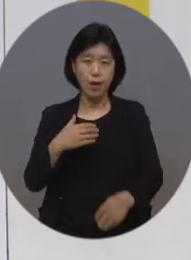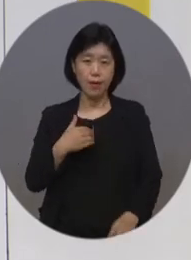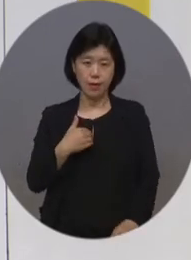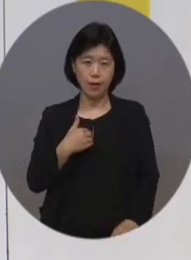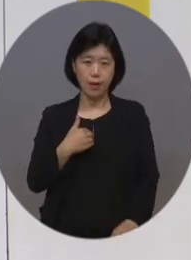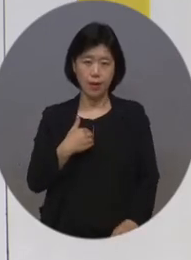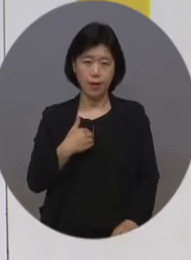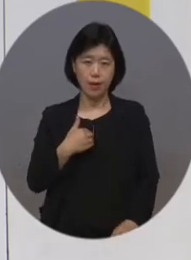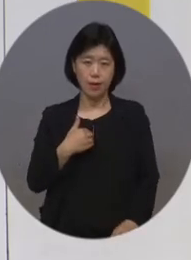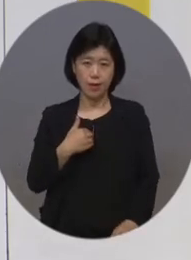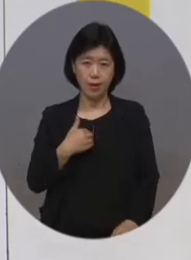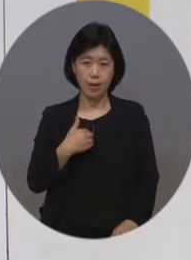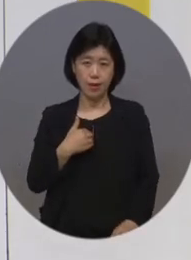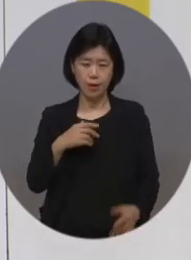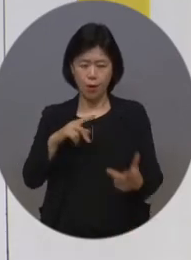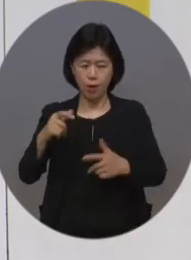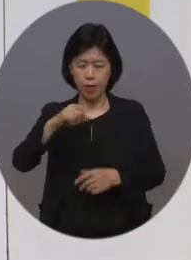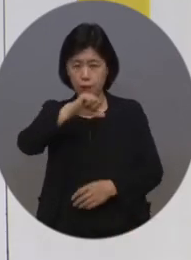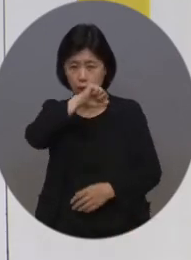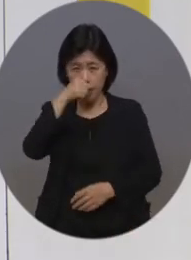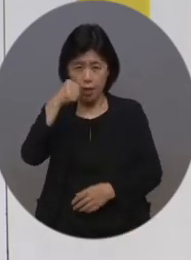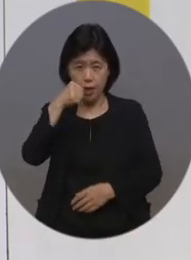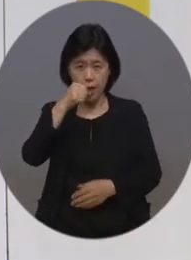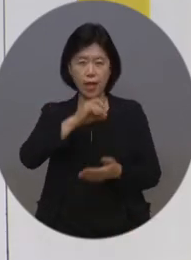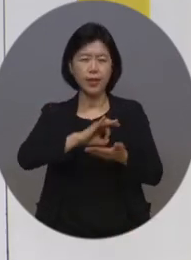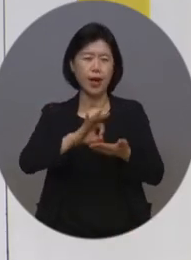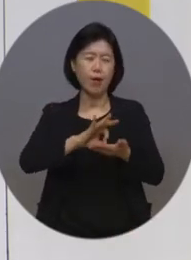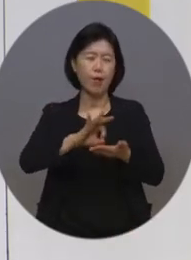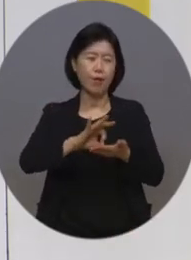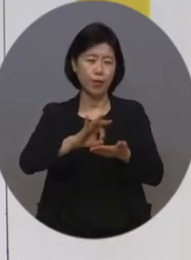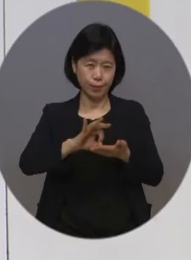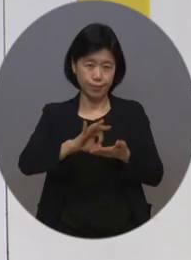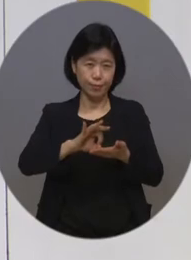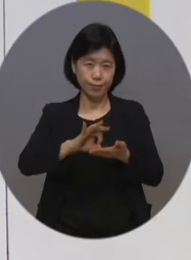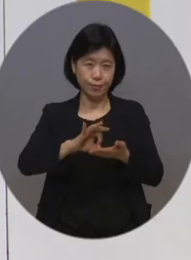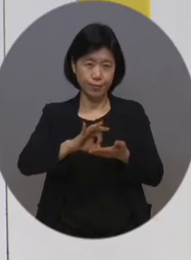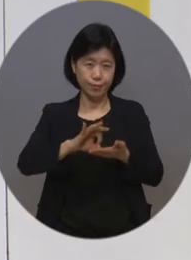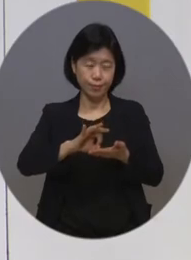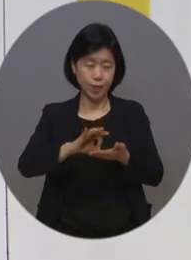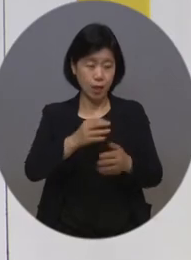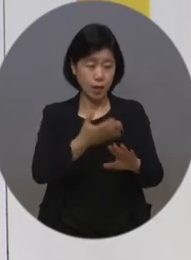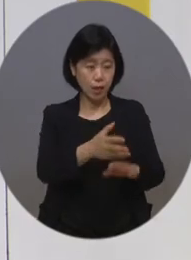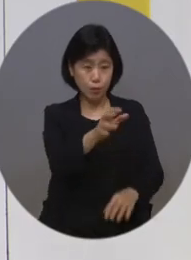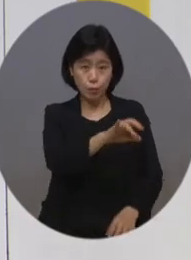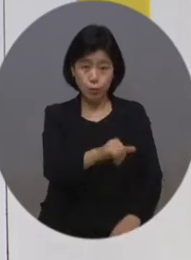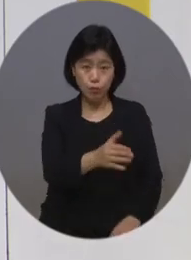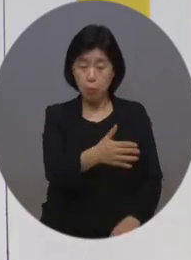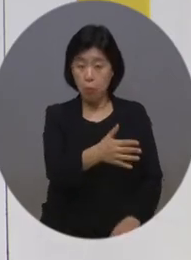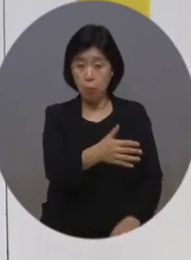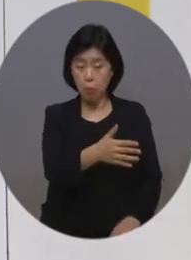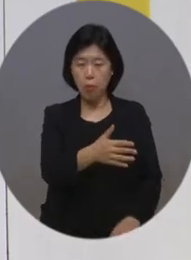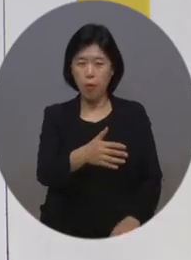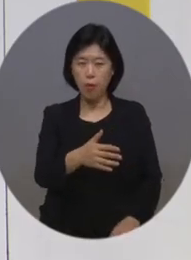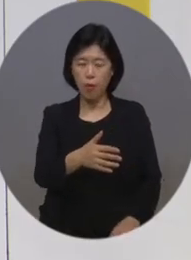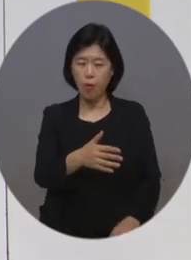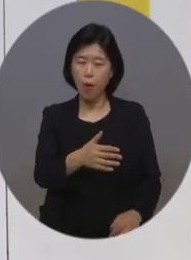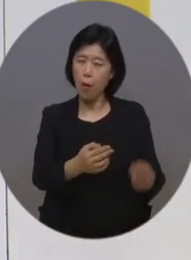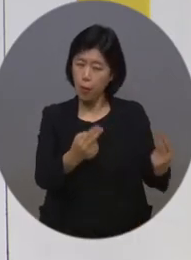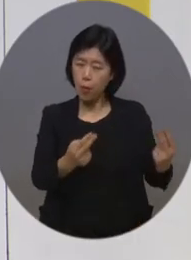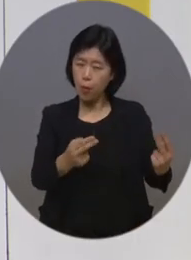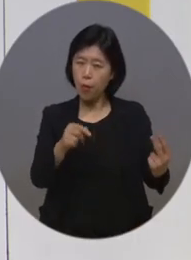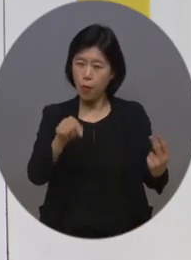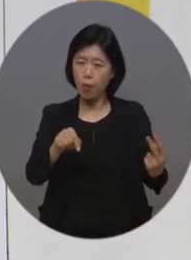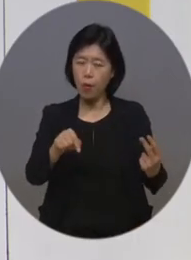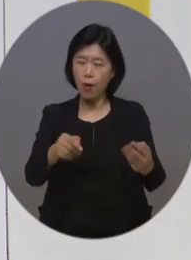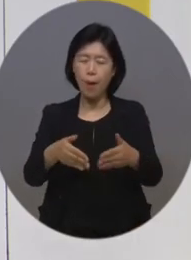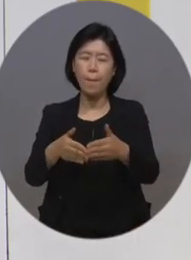네 그냥 과감하게 선 투입해 가지고 전국에서 어디도 내놓아도 뒤지지 않는 시설을 만들자 그래가지고 올해 준공